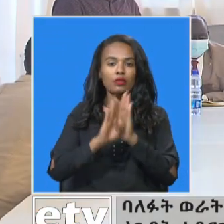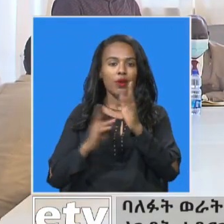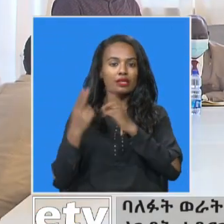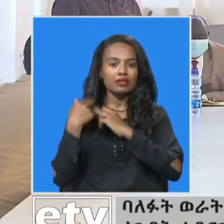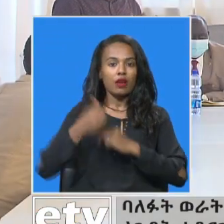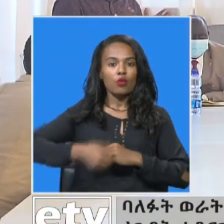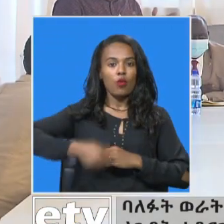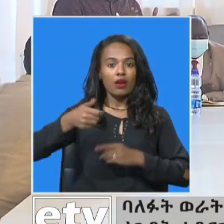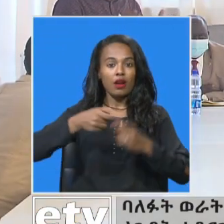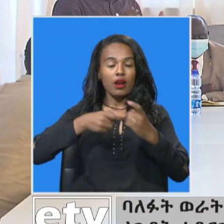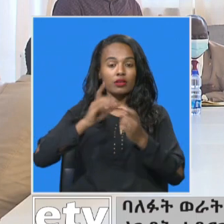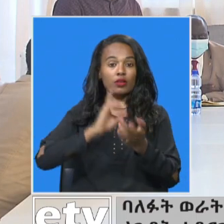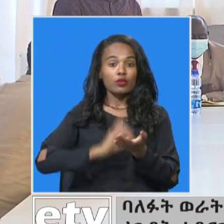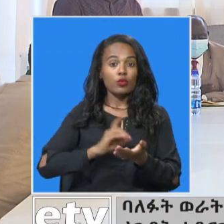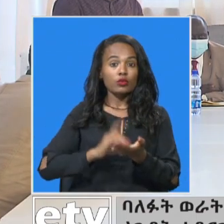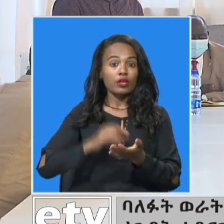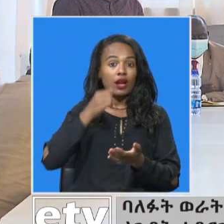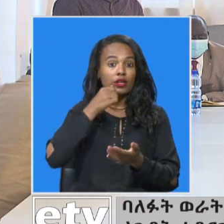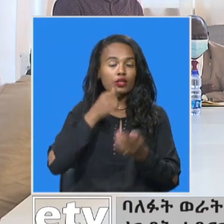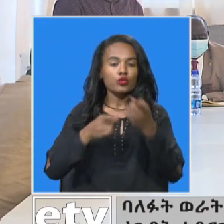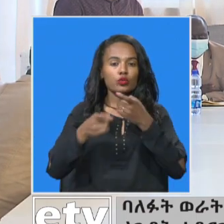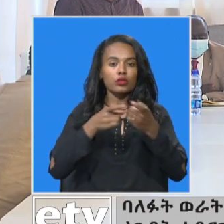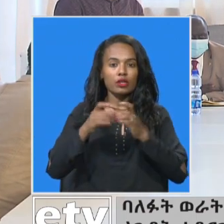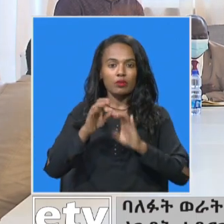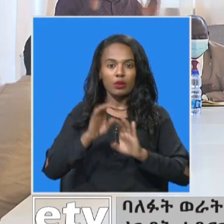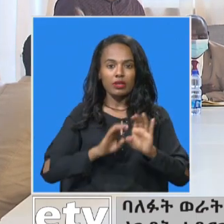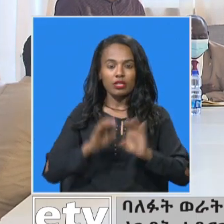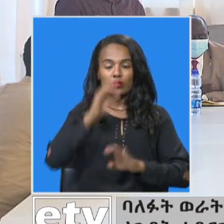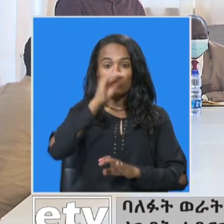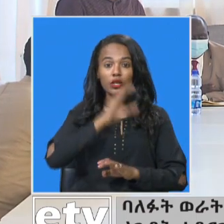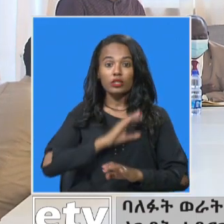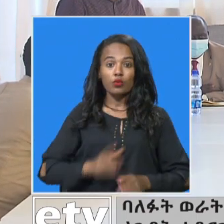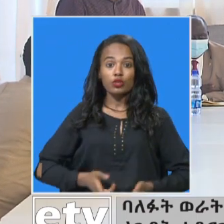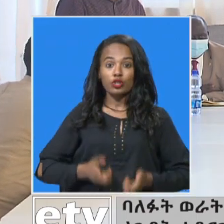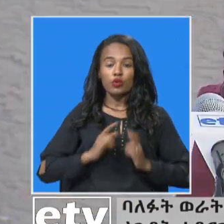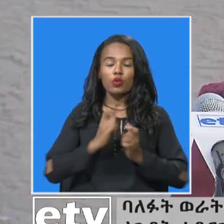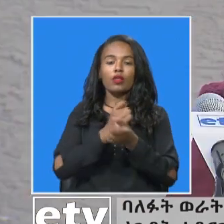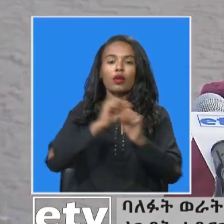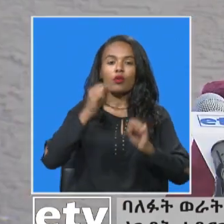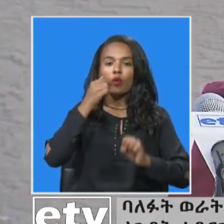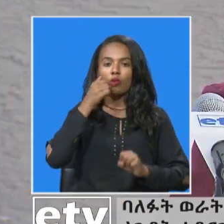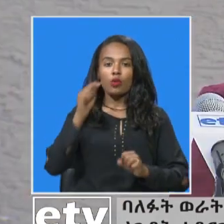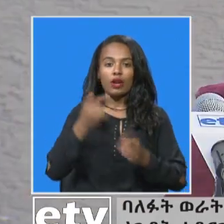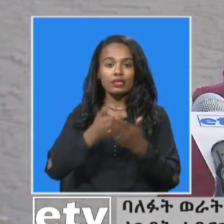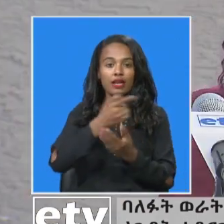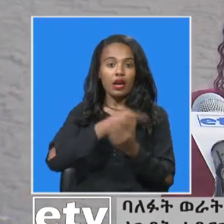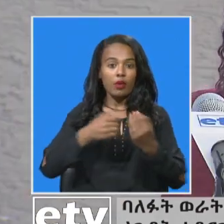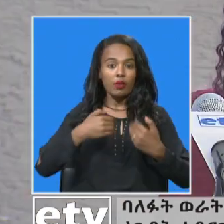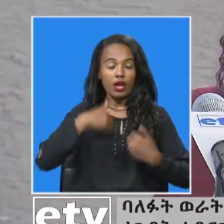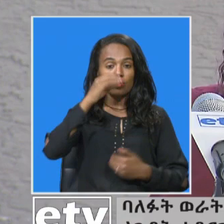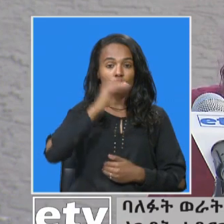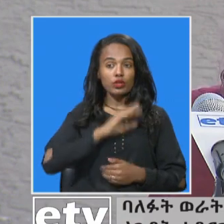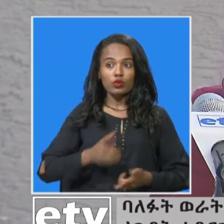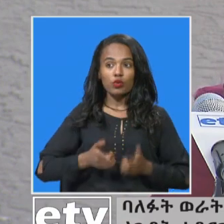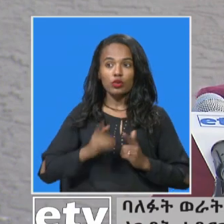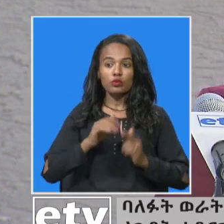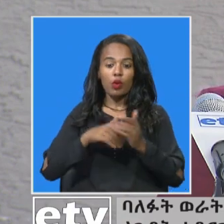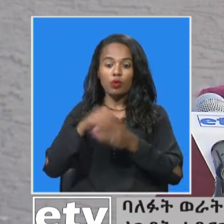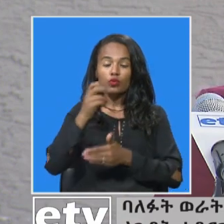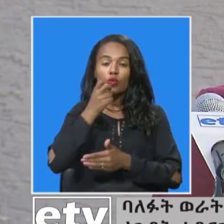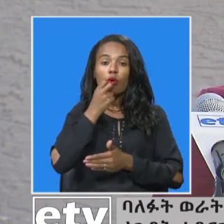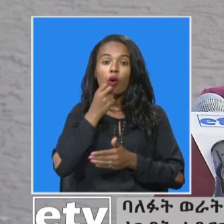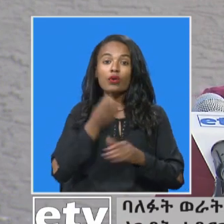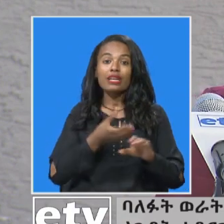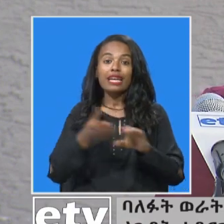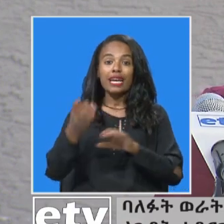ዋና ዳይሬክተር ዶክተር አዳነች ያሬድ ቁጥጥር በመደረጉ የሰዎችን ህይወት ታድጓል ብለዋል። እዚህ አካባቢ ላይ ያለው ነው ሰው ህዝብ አውጡ፣ ውሃው ሊለቀቅ ነው